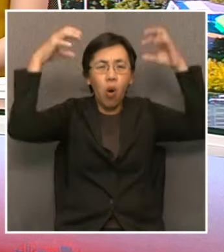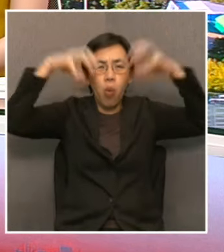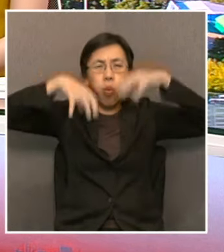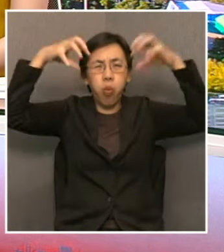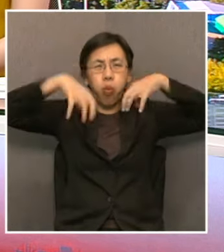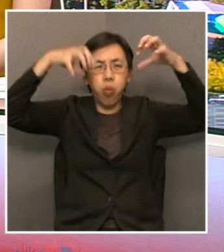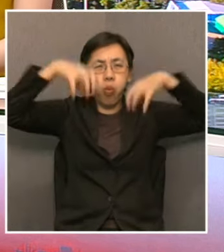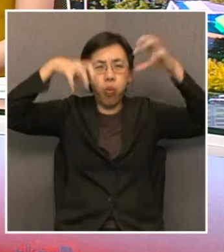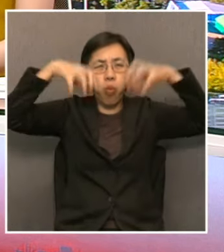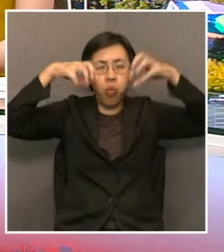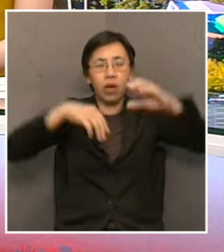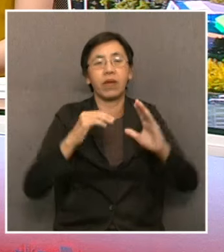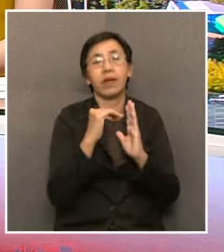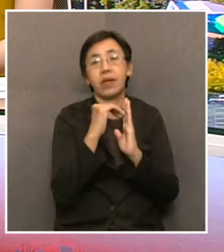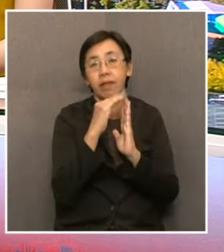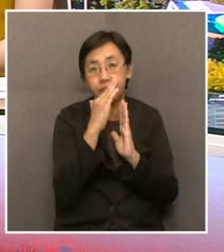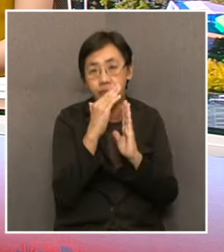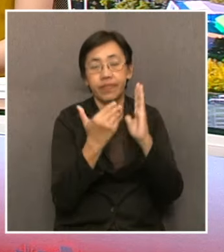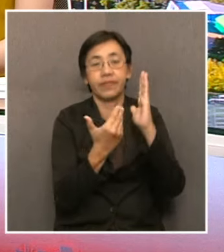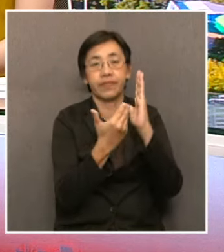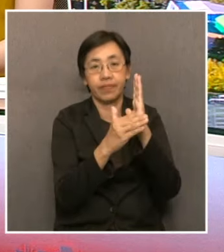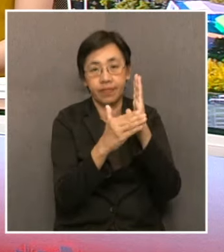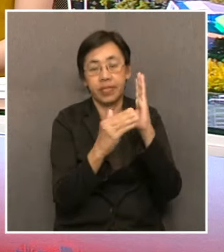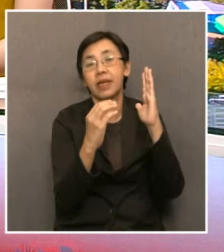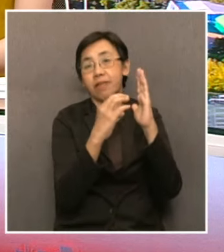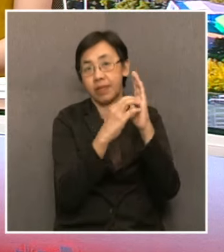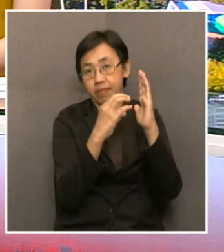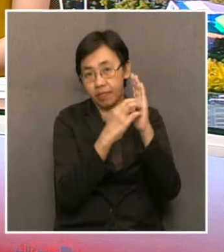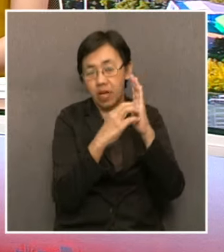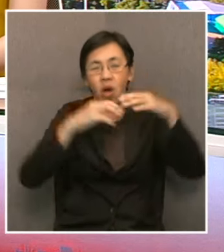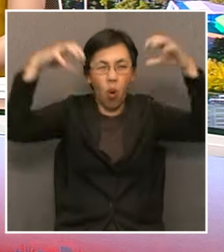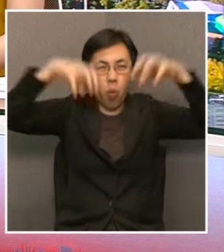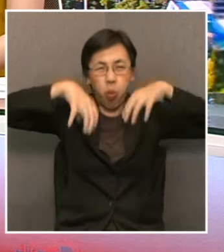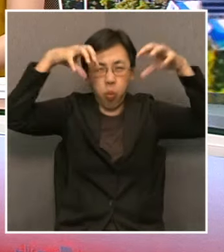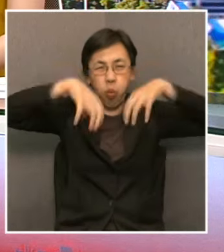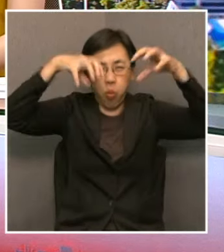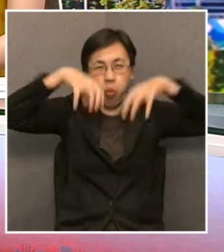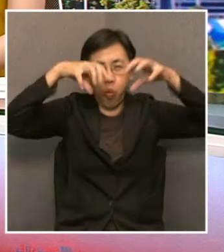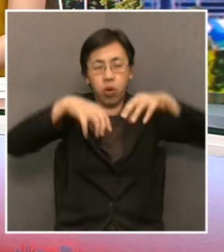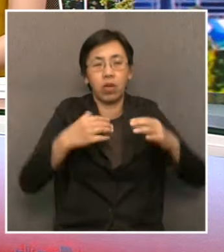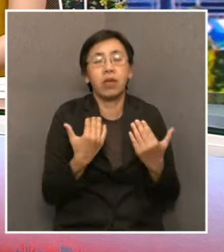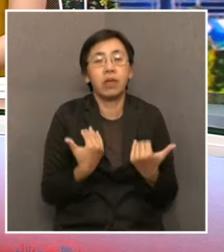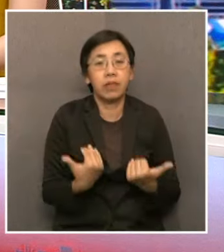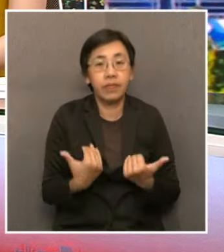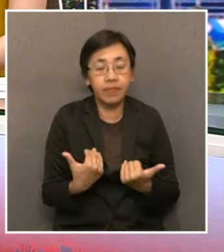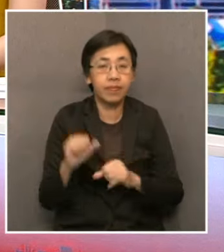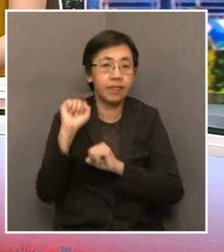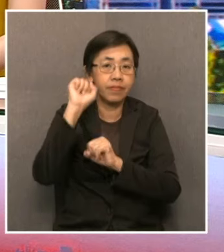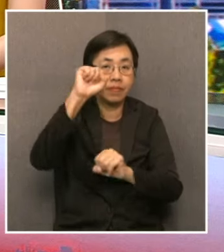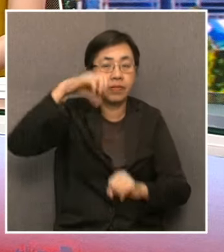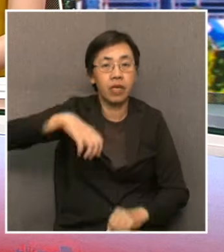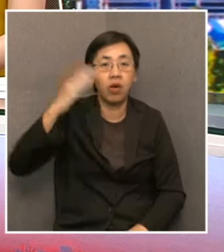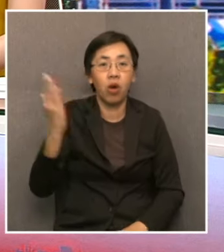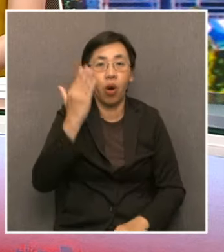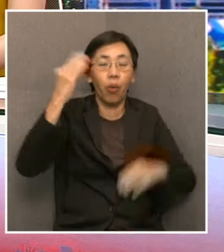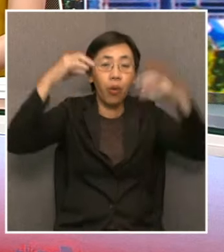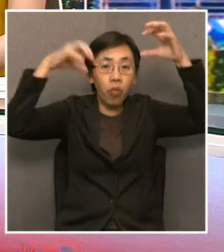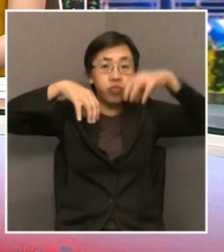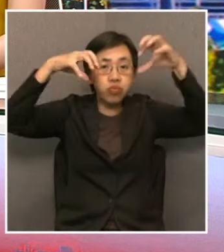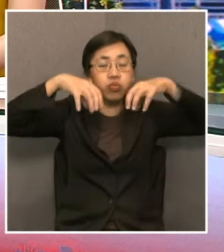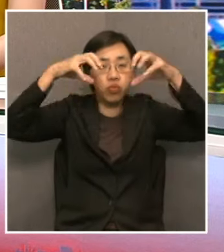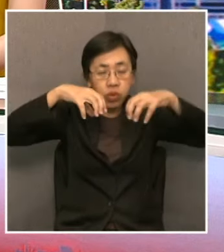นี้ภาคเหนือภาคอีสานภาคกลางยังคงเจอฝนตกหนักอยู่นะครับวันนี้ก็มีประกาศจากกรมอุตุนิยมวิทยาแล้วนะครับว่